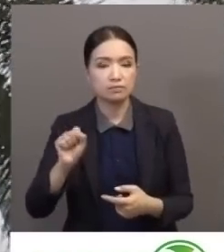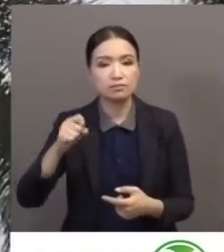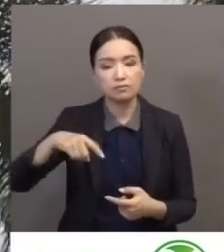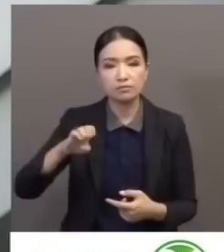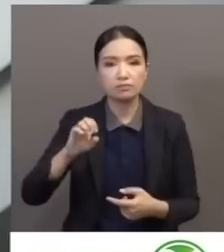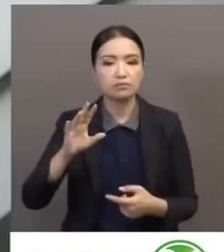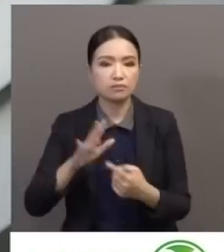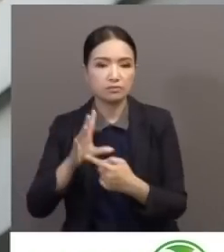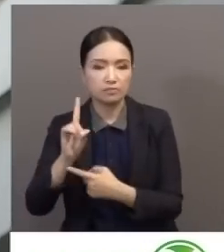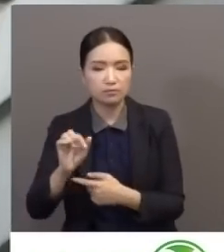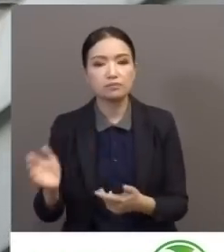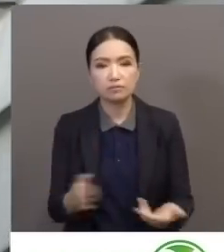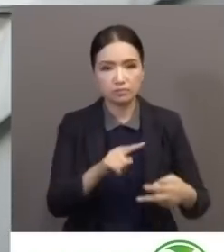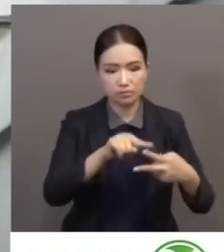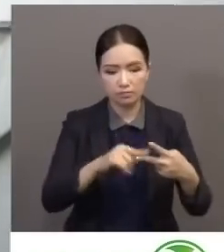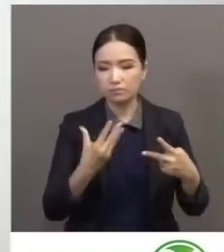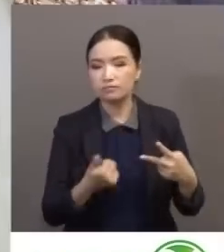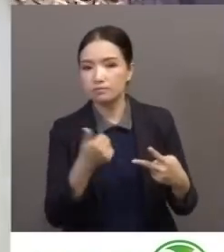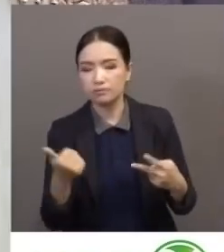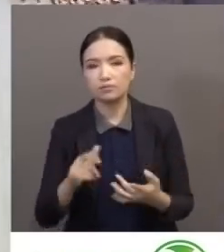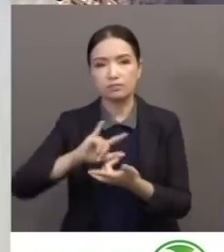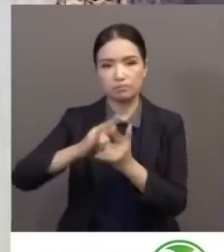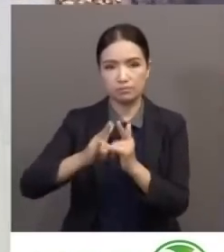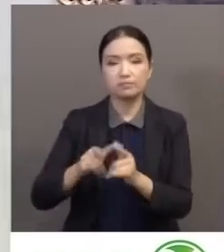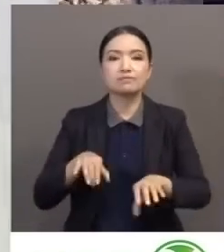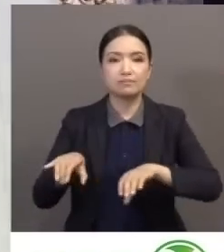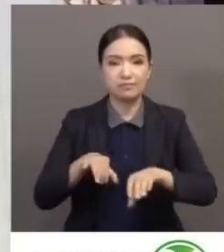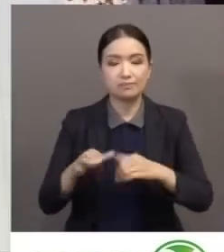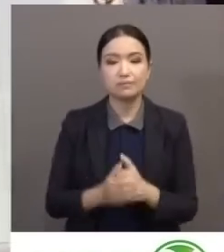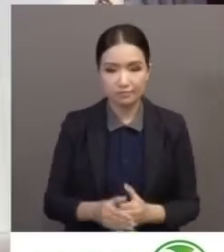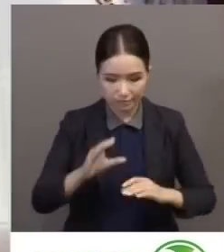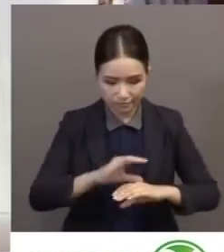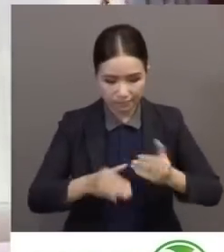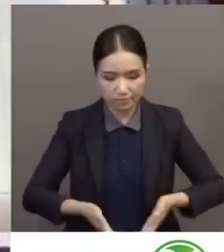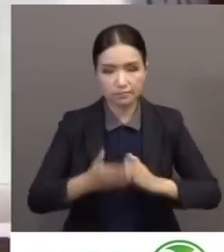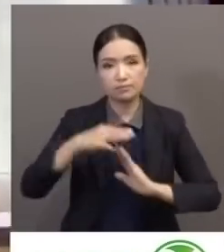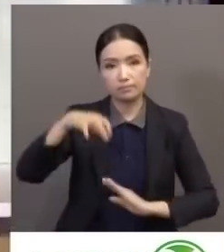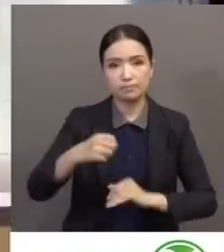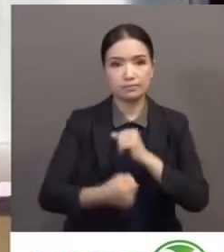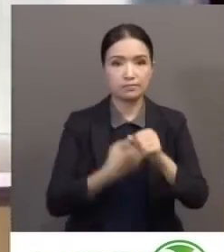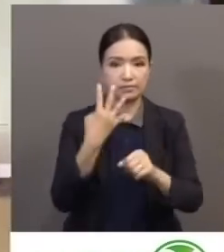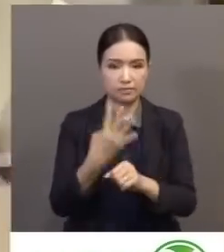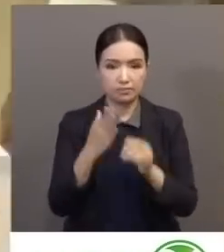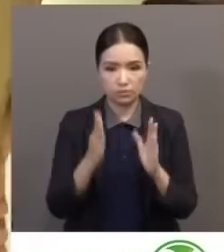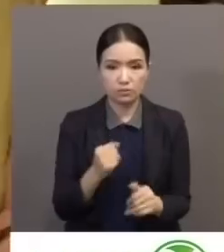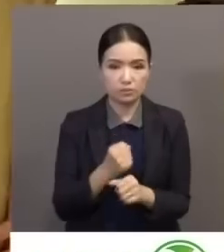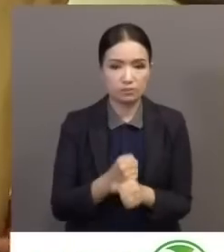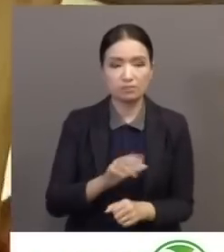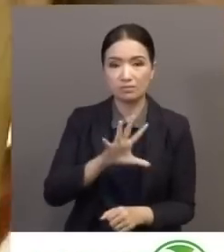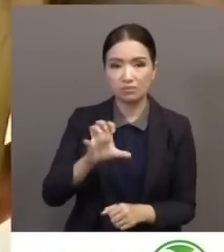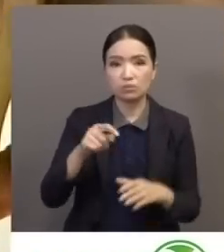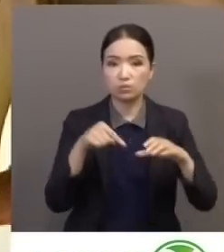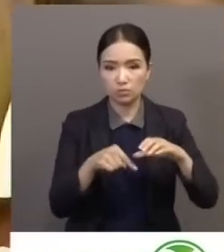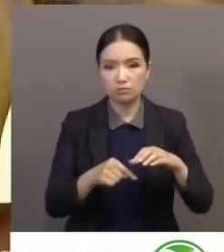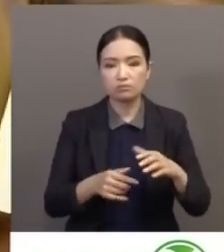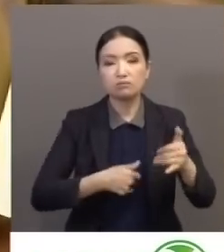กลุ่มเซ็นทรัลเข้ามาเป็นผู้บริหารจัดการค่ะระหว่างการดำเนินการก่อสร้าง4ปีนะคะพนักงานกว่า500คนที่อยู่ที่นี่ค่ะ